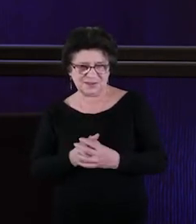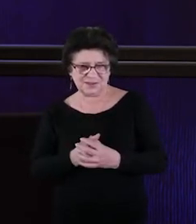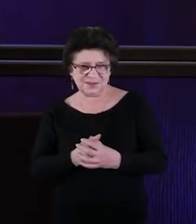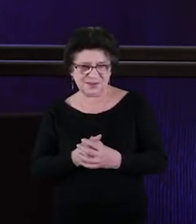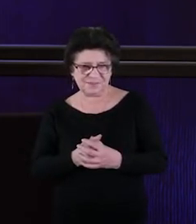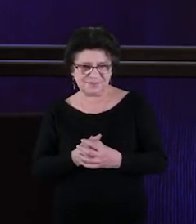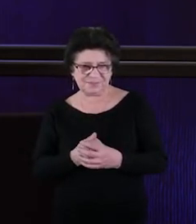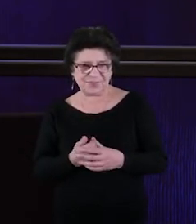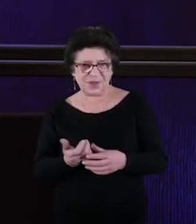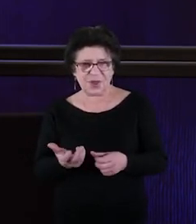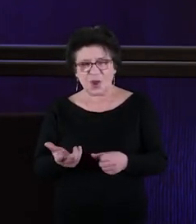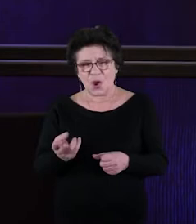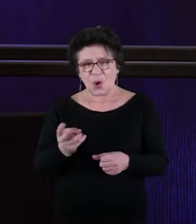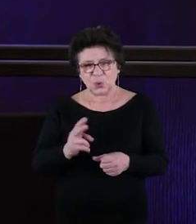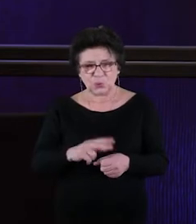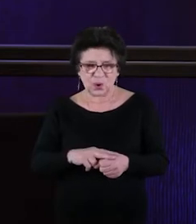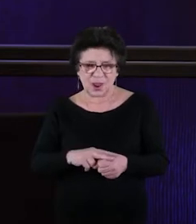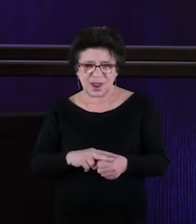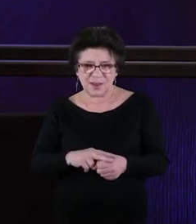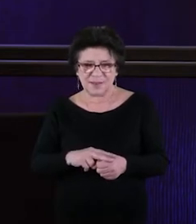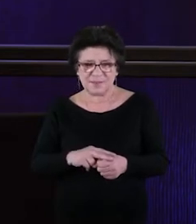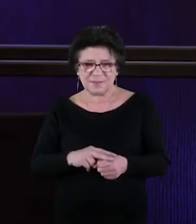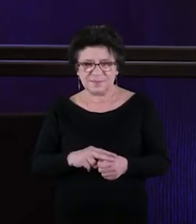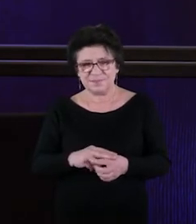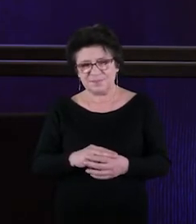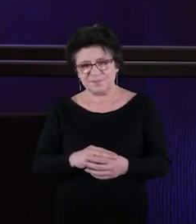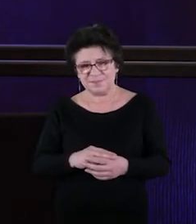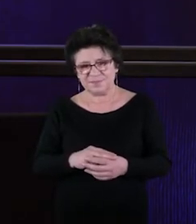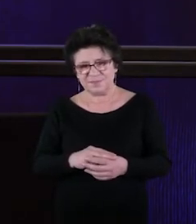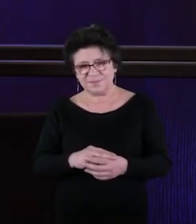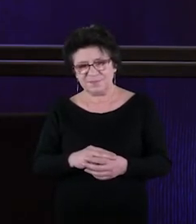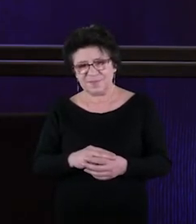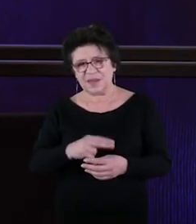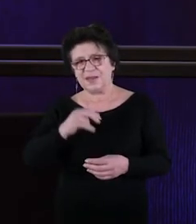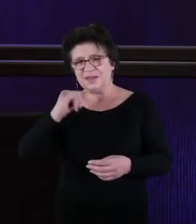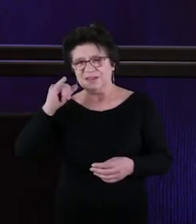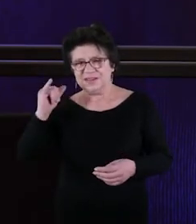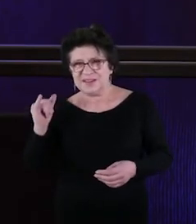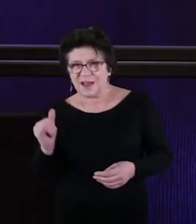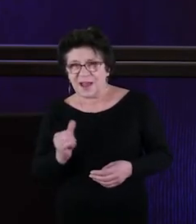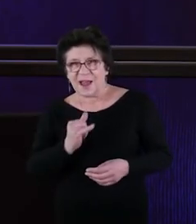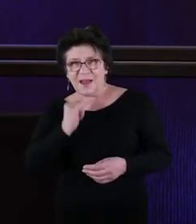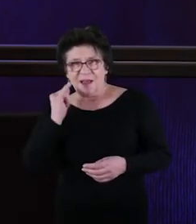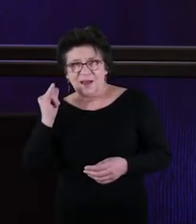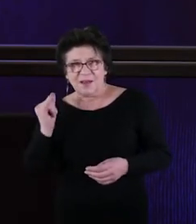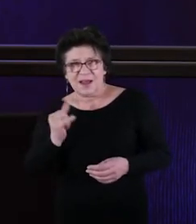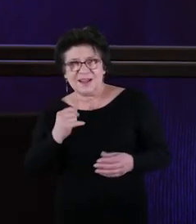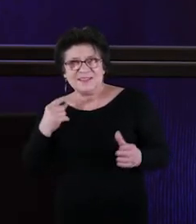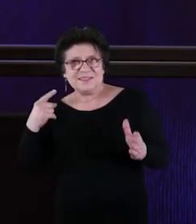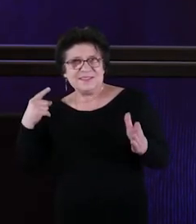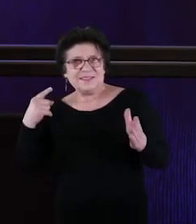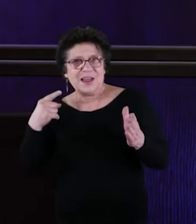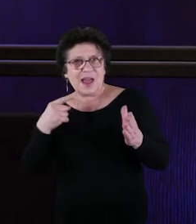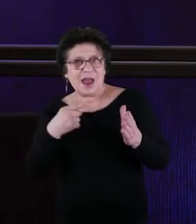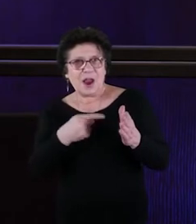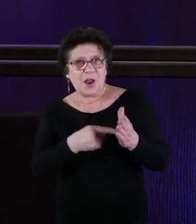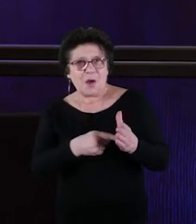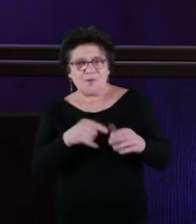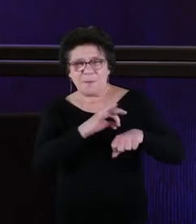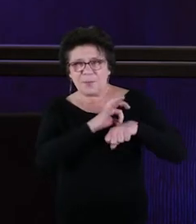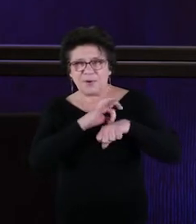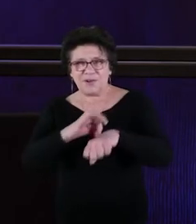które które jest jakby ustawicznym celowym wprowadzaniem w błąd tego biednego